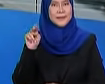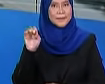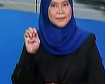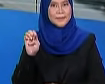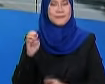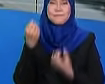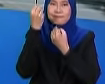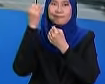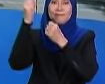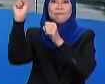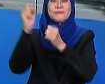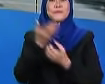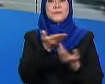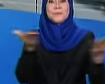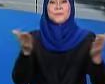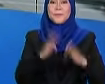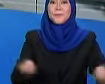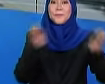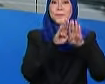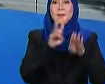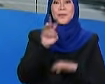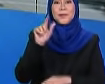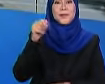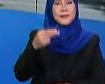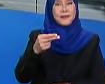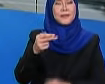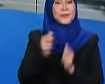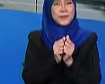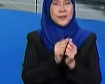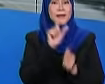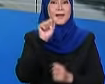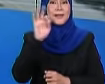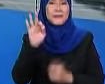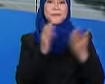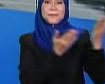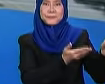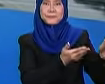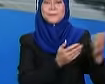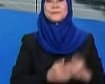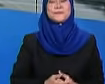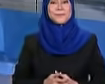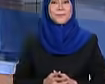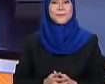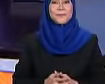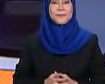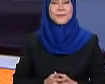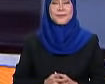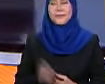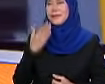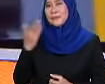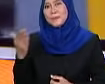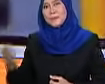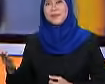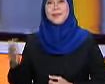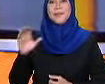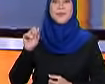teruskan kesetiaan anda bersama berita wilayah kembali bersama Alif sedih angkasapuri silahkan Baik